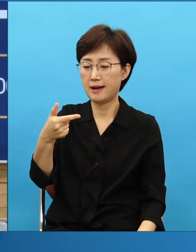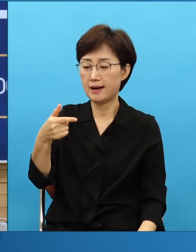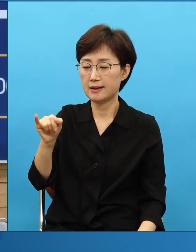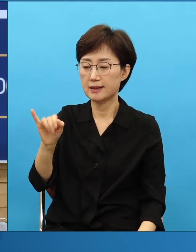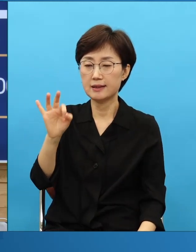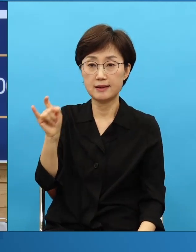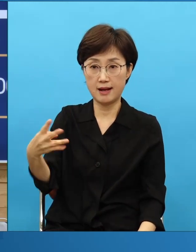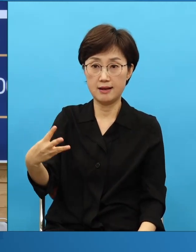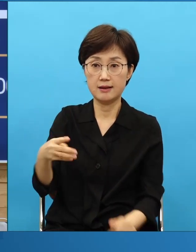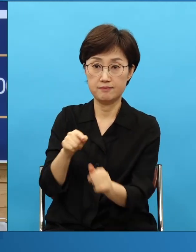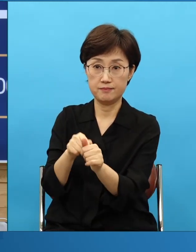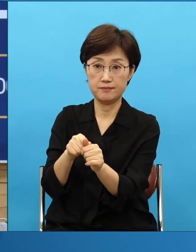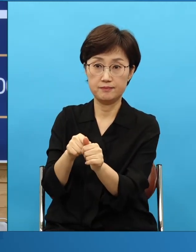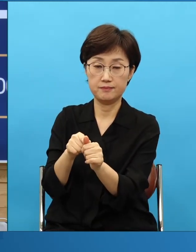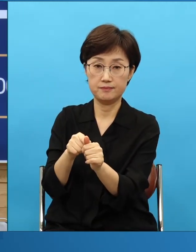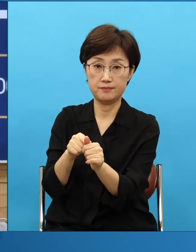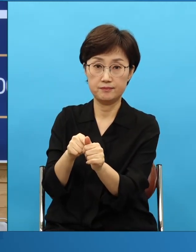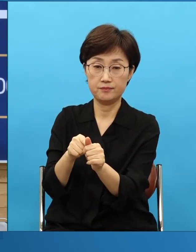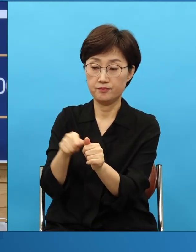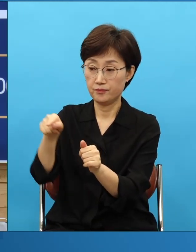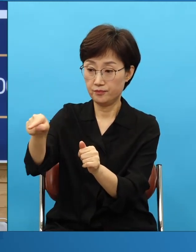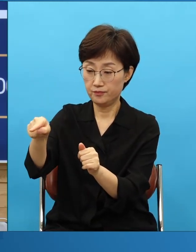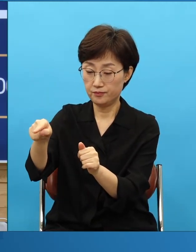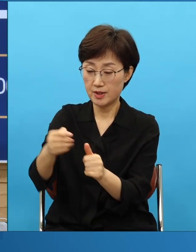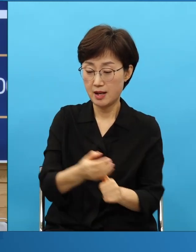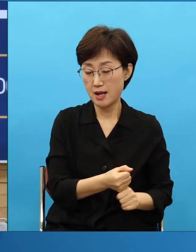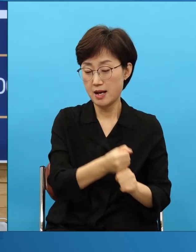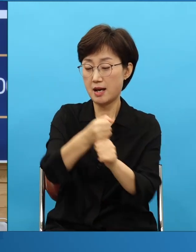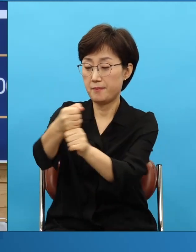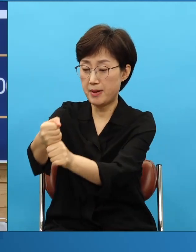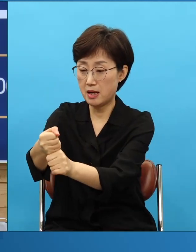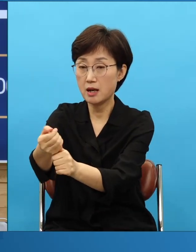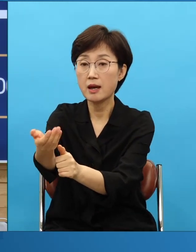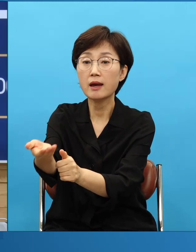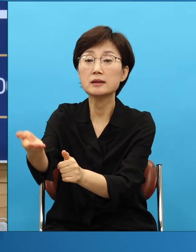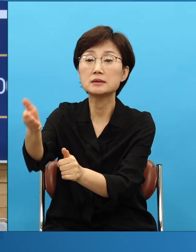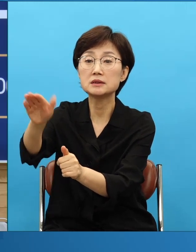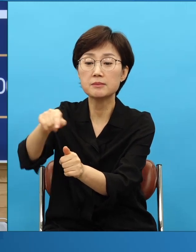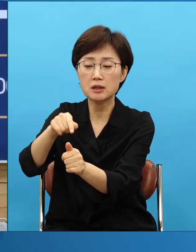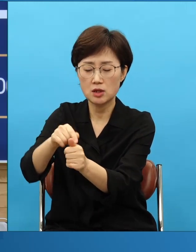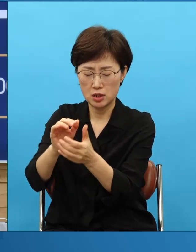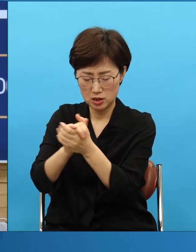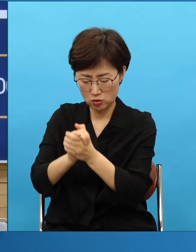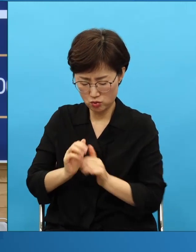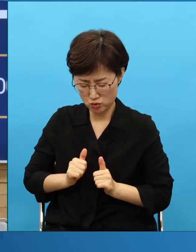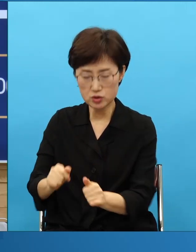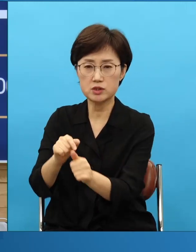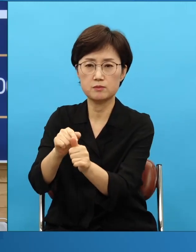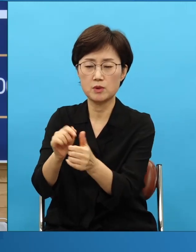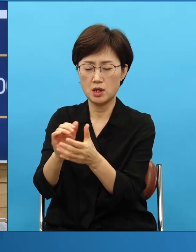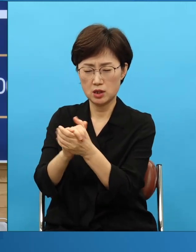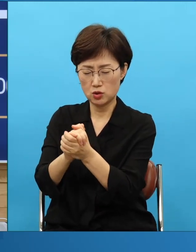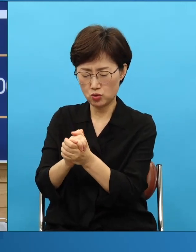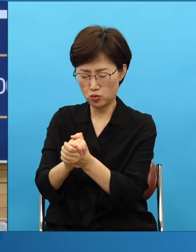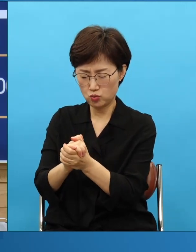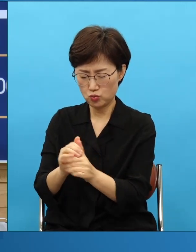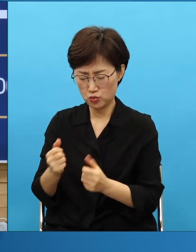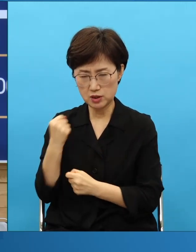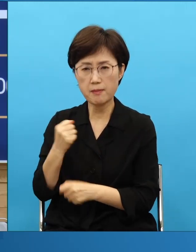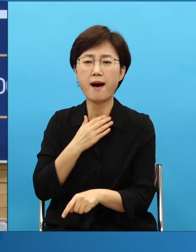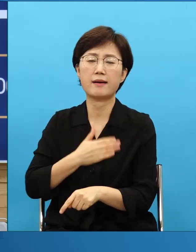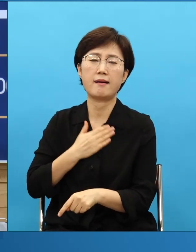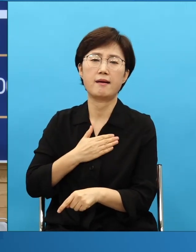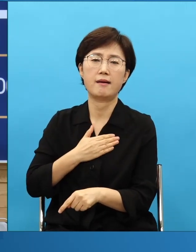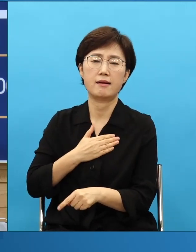다니엘이 바벨론에서는 최고로 기도하는 기도의 사람이었어요. Daniel was the 그렇죠? greatest man inside of Babylon who prayed to God.